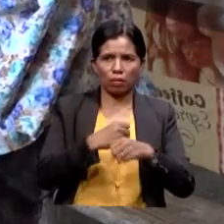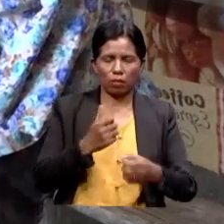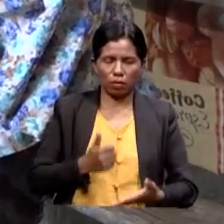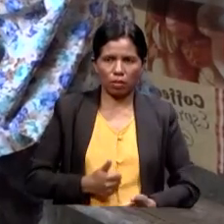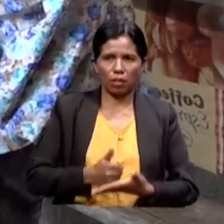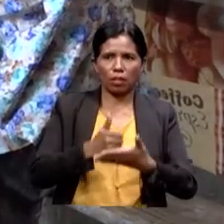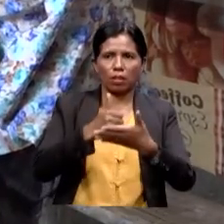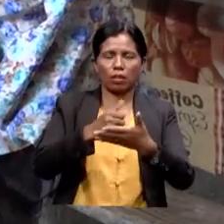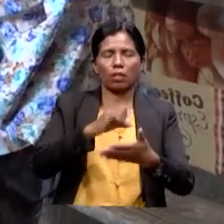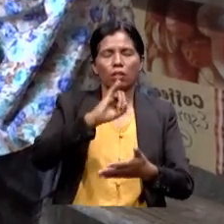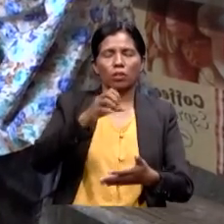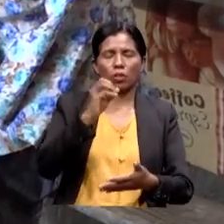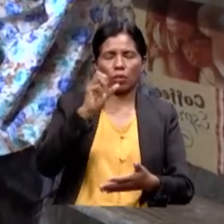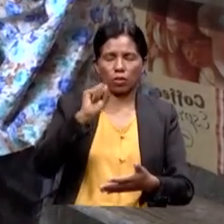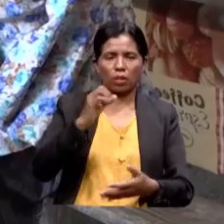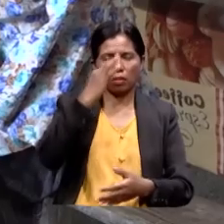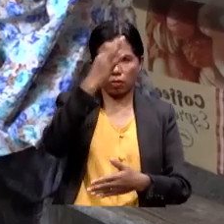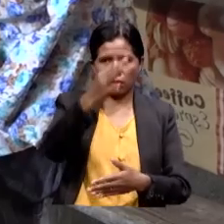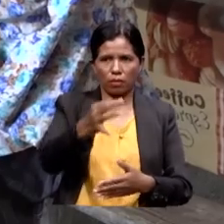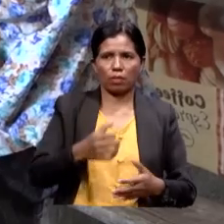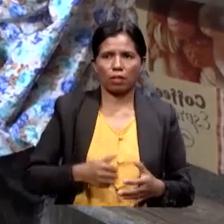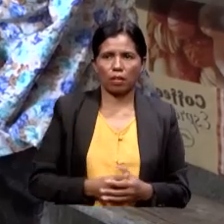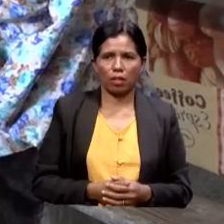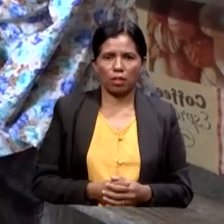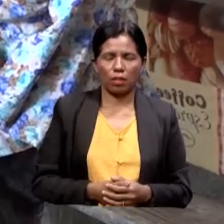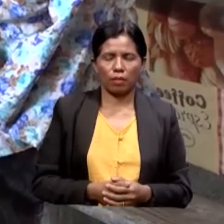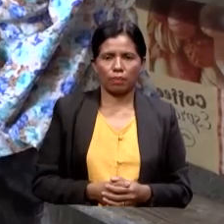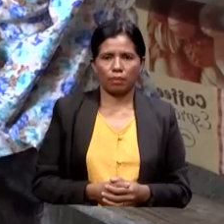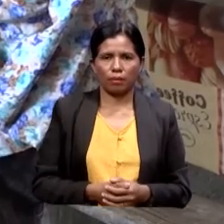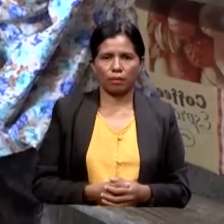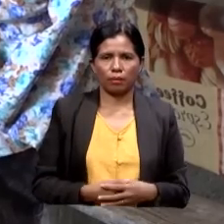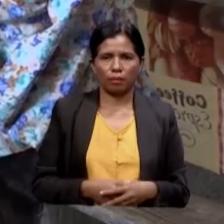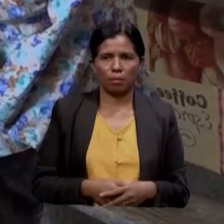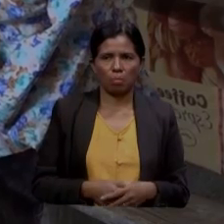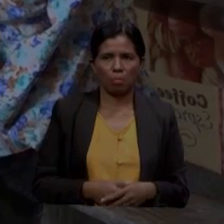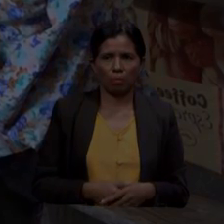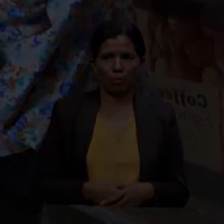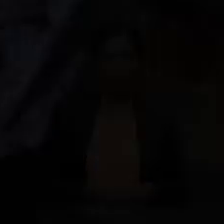tulung, zeno, cornelio, sirani futuro. Aqui pa cobertura, GMN.